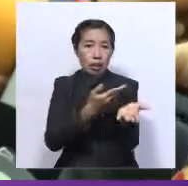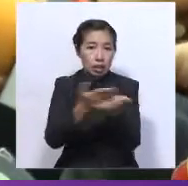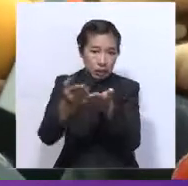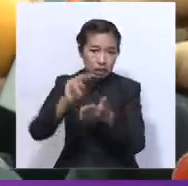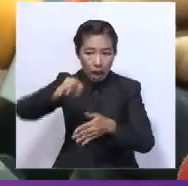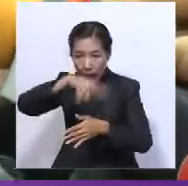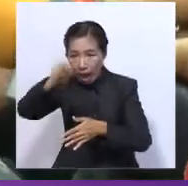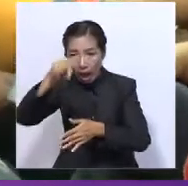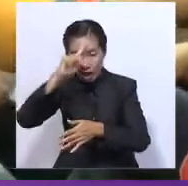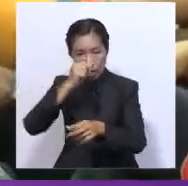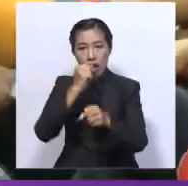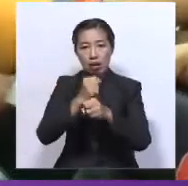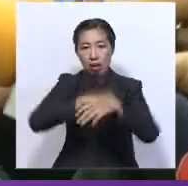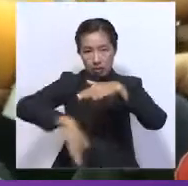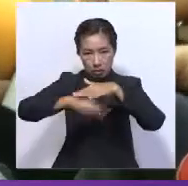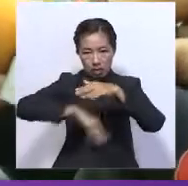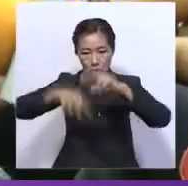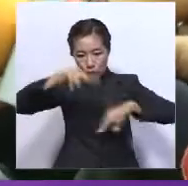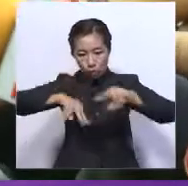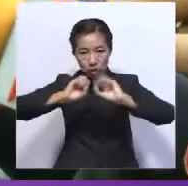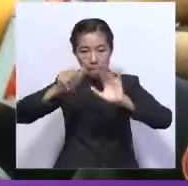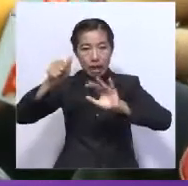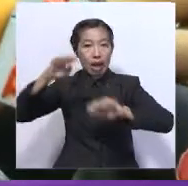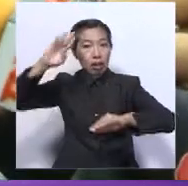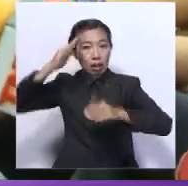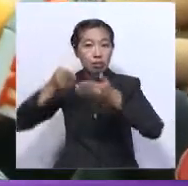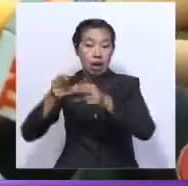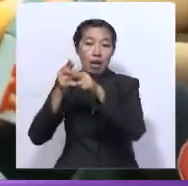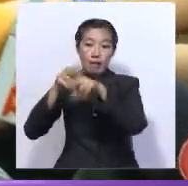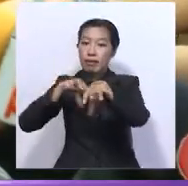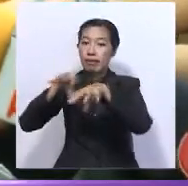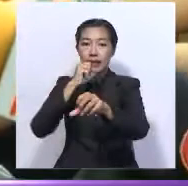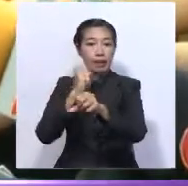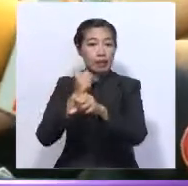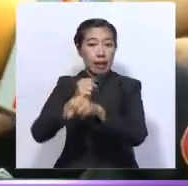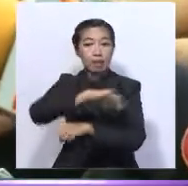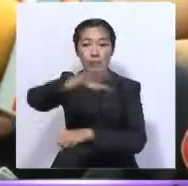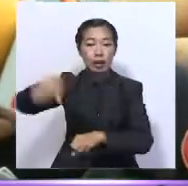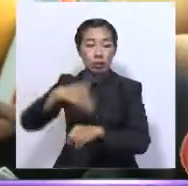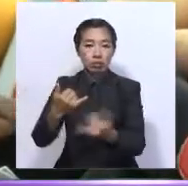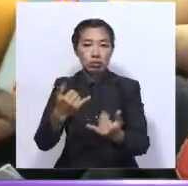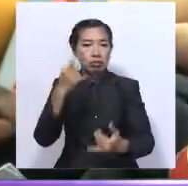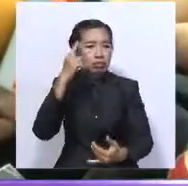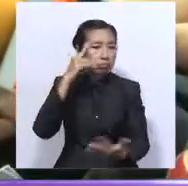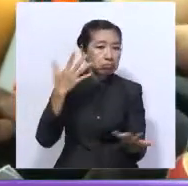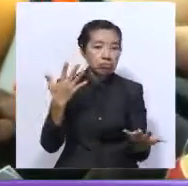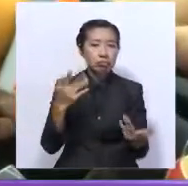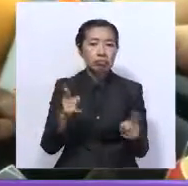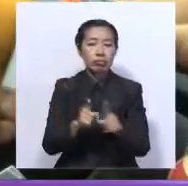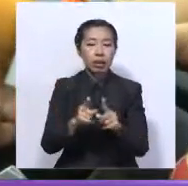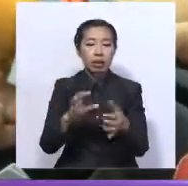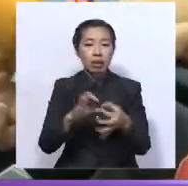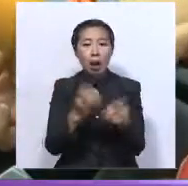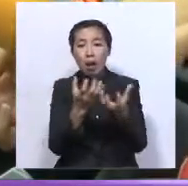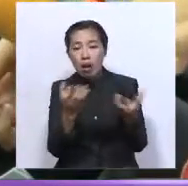เรามีทำด้วยความโปร่งใสนะครับทั้งกองทัพเรือมีคนดำเนินการทั้งหมดนะครับนั้นเพราะฉะนั้นไม่มีอะไรเพราะแล้วเรื่องยุทธป